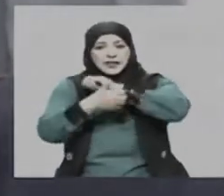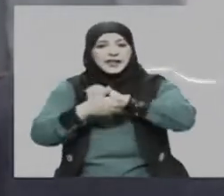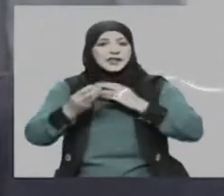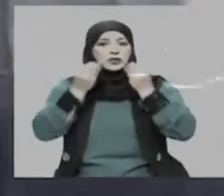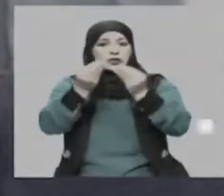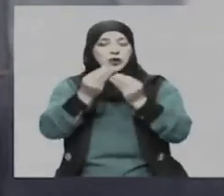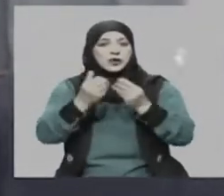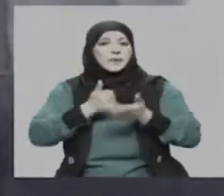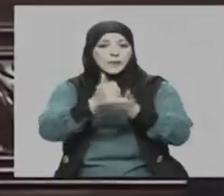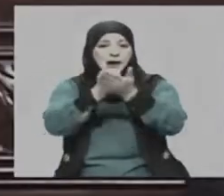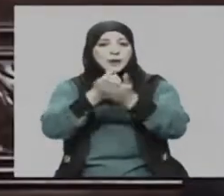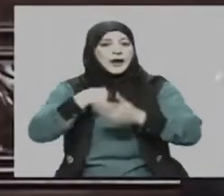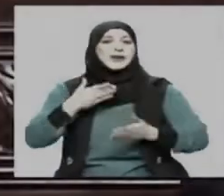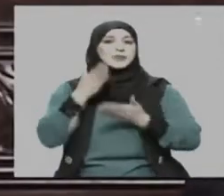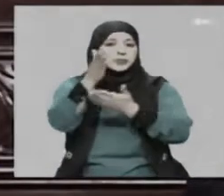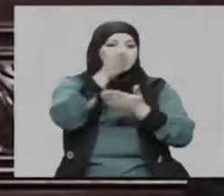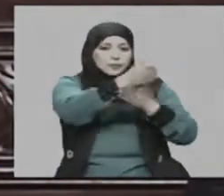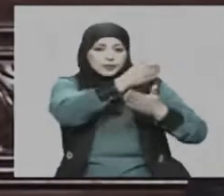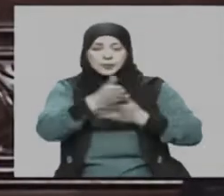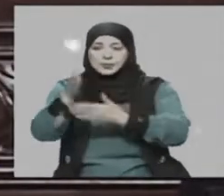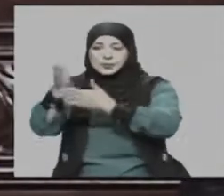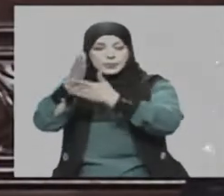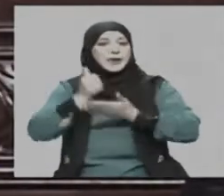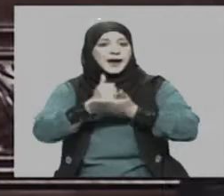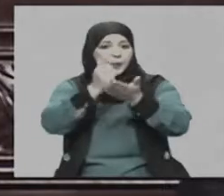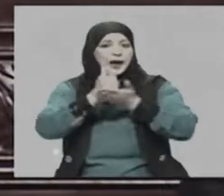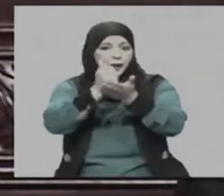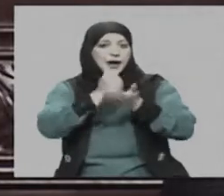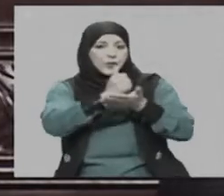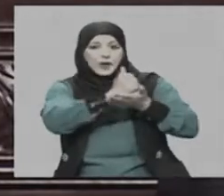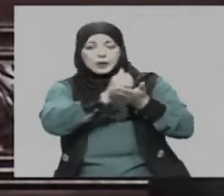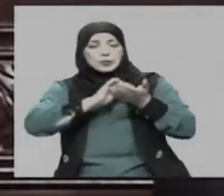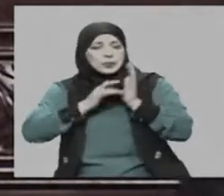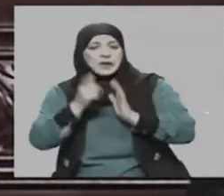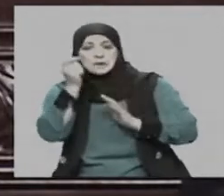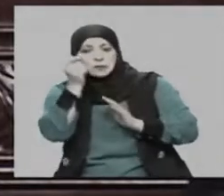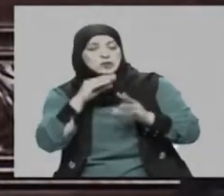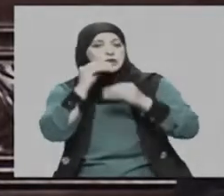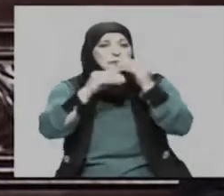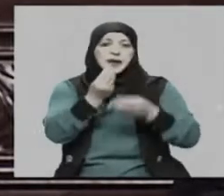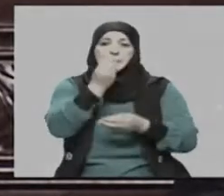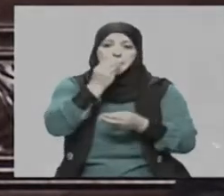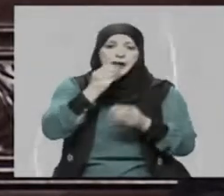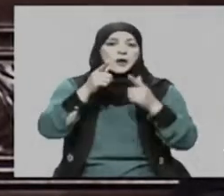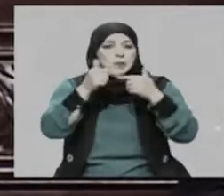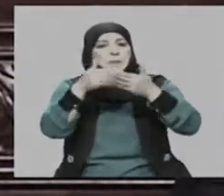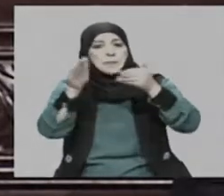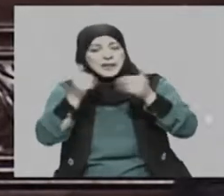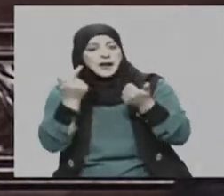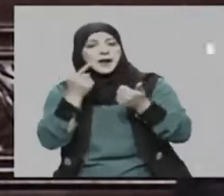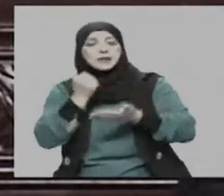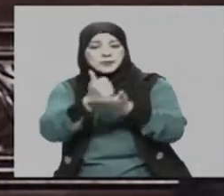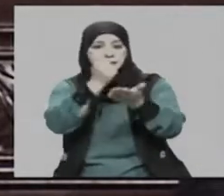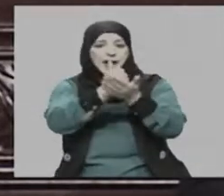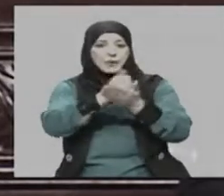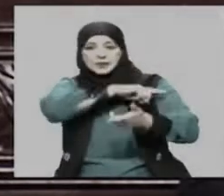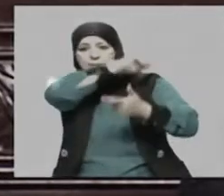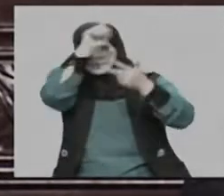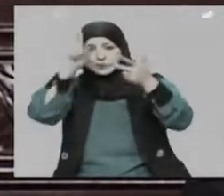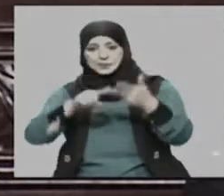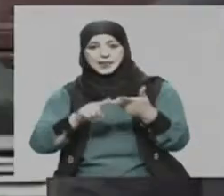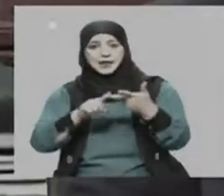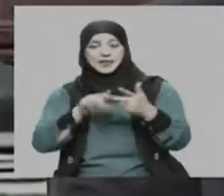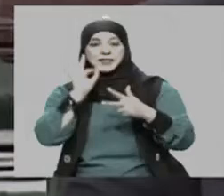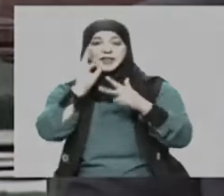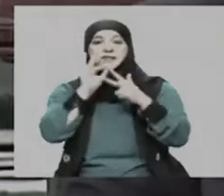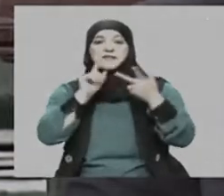ومشينا لهم الكل وعطيناهم سواء عينات إعانات مادية ولا عينية. الحاجة الثالثة، التونسي اللي